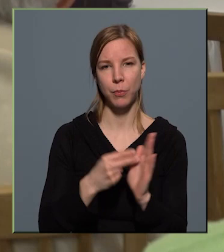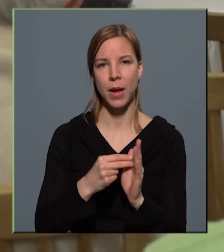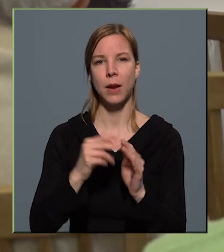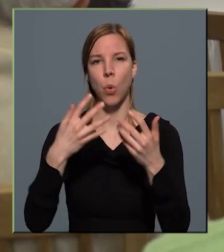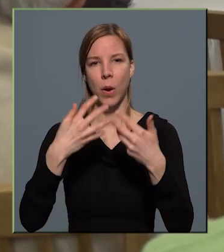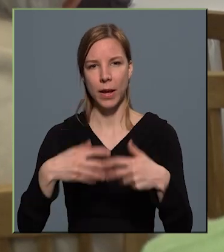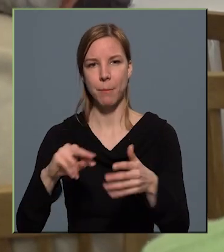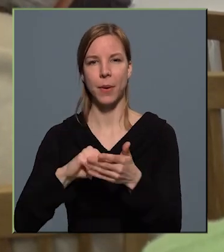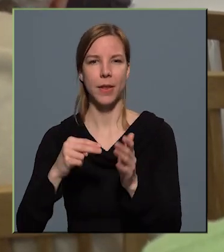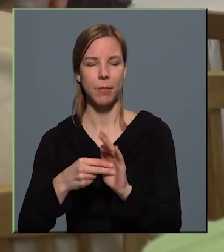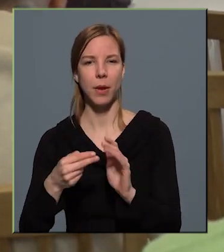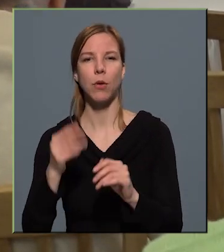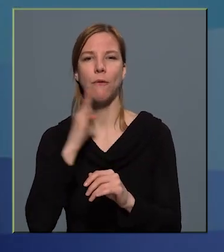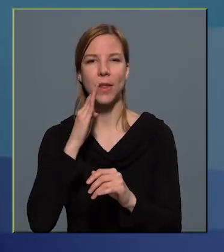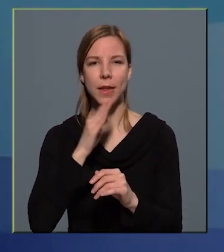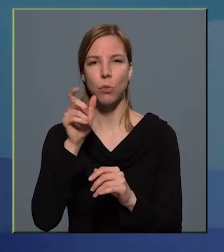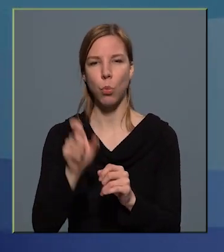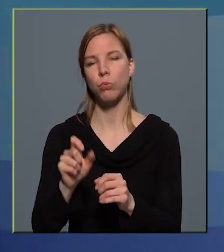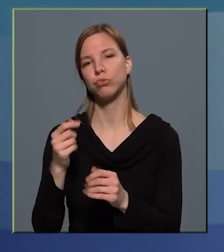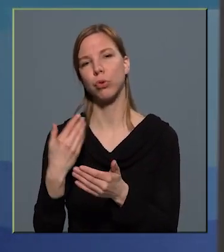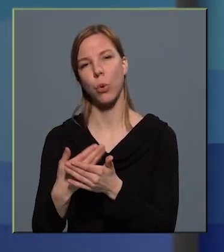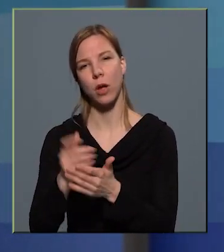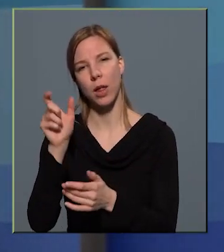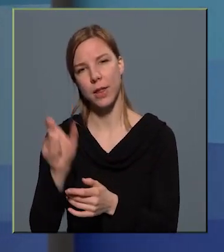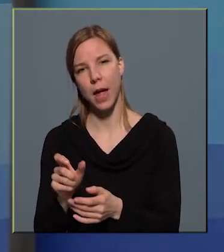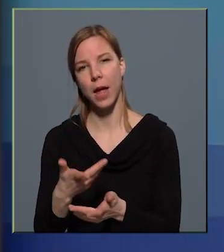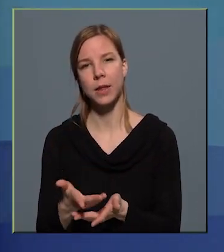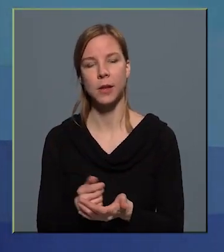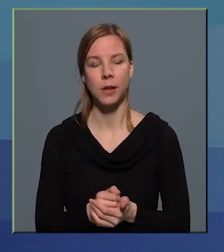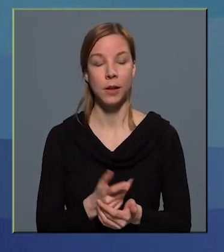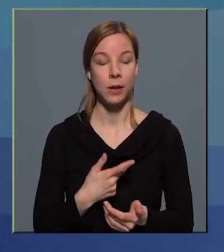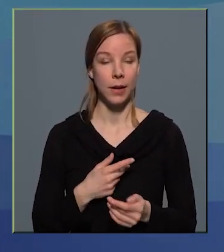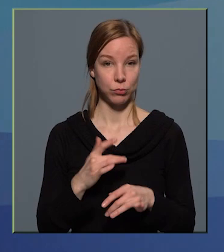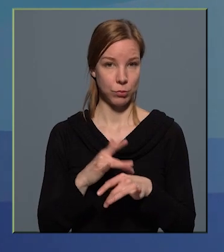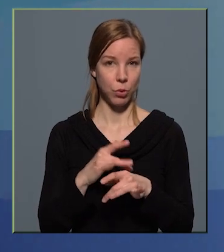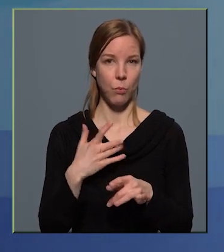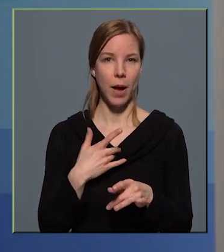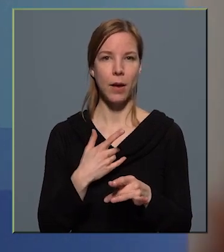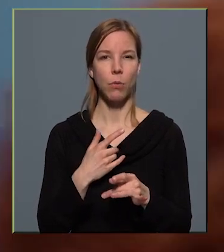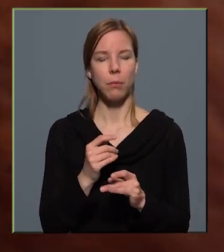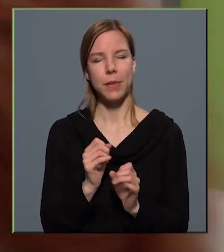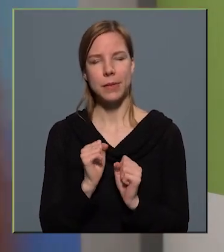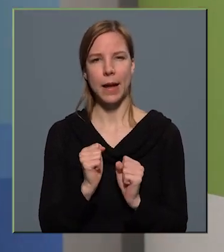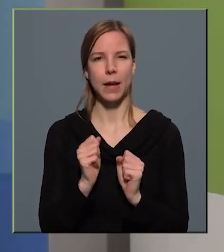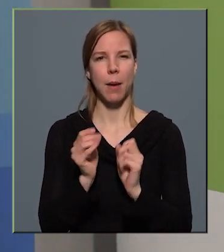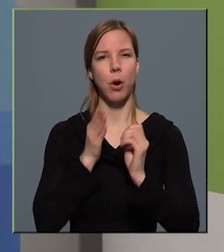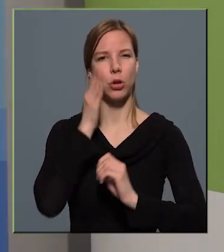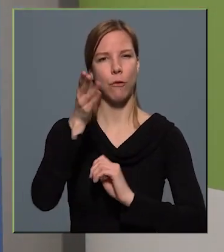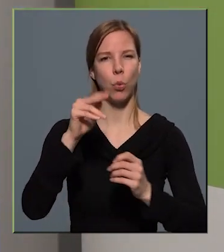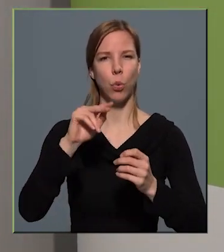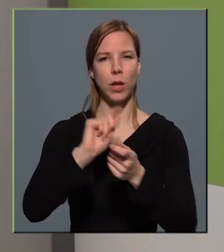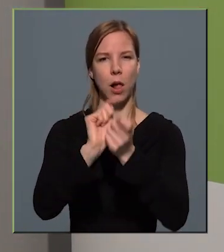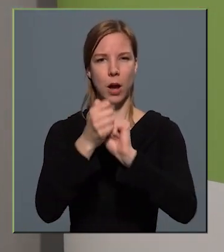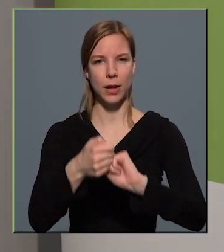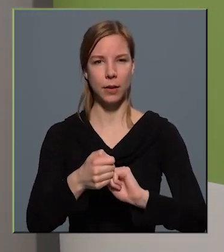fizikusok, közgazdászok, és nyilván azon dolgozunk, hogy a lehető leginkább a jövőt alakítsuk, és a mobilitás